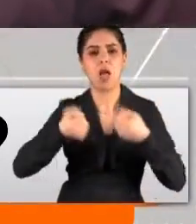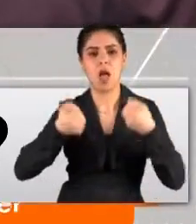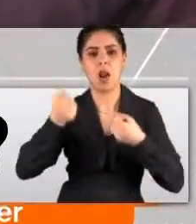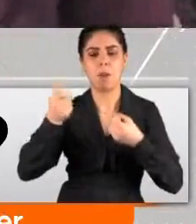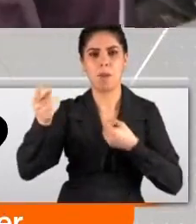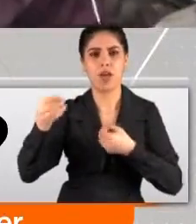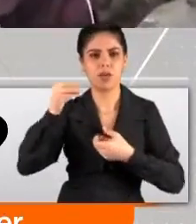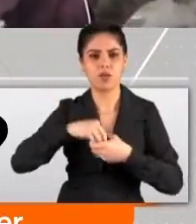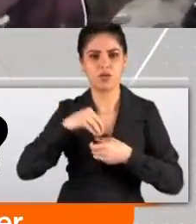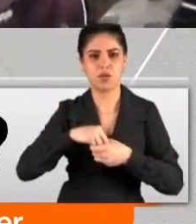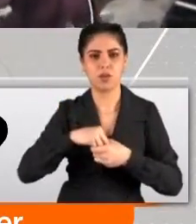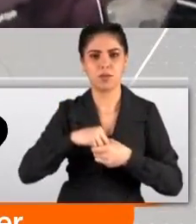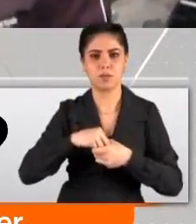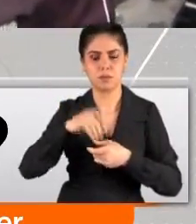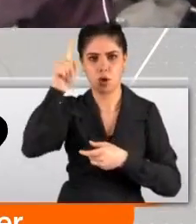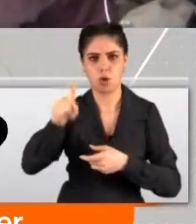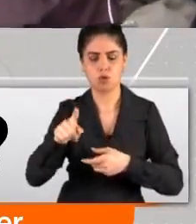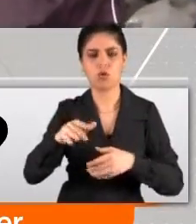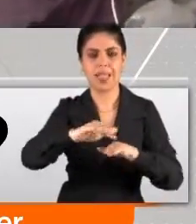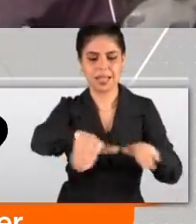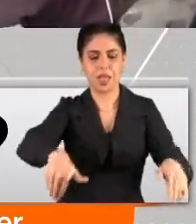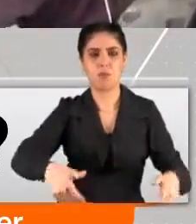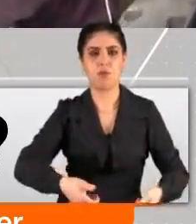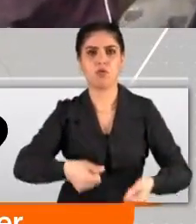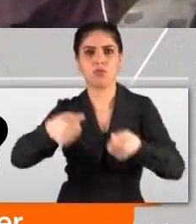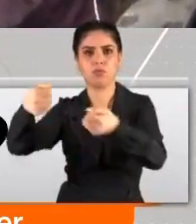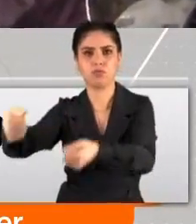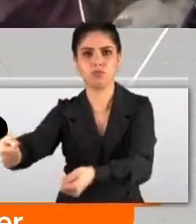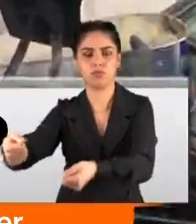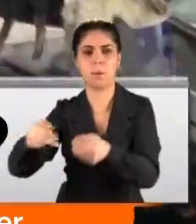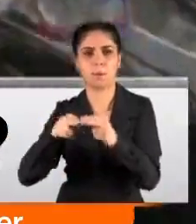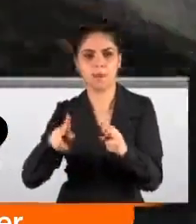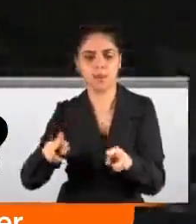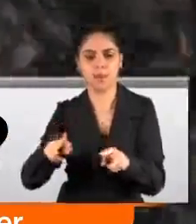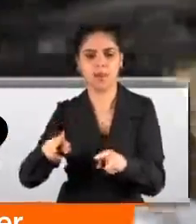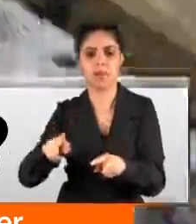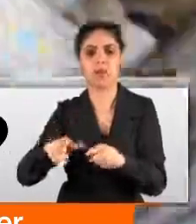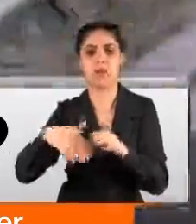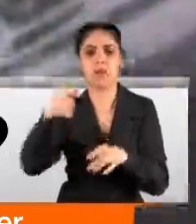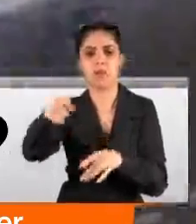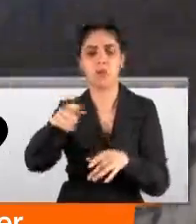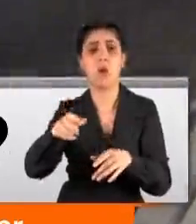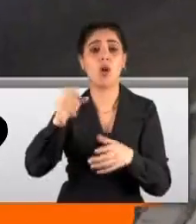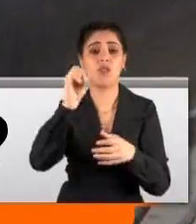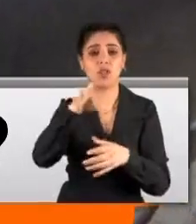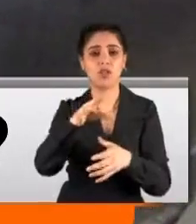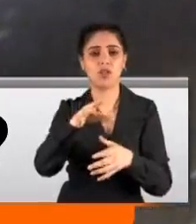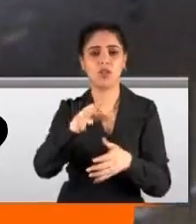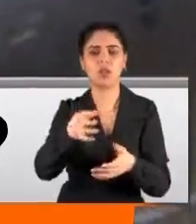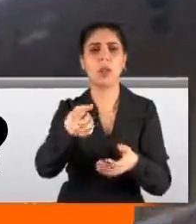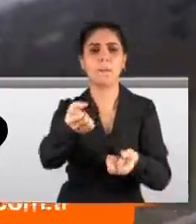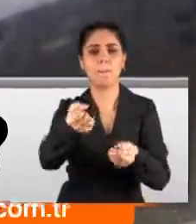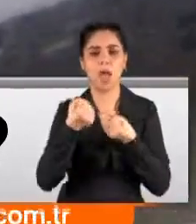mesela önce tamponu alıyorlar dışarı. Tamponu çekerek kırıyorlar. Tamponu kırdıktan sonra fara asılıp farın ayaklarını